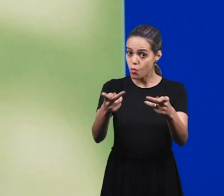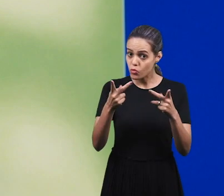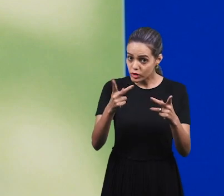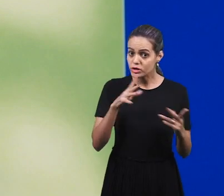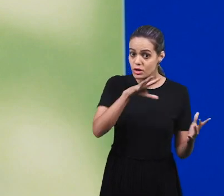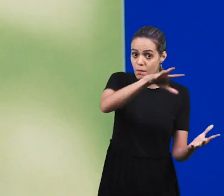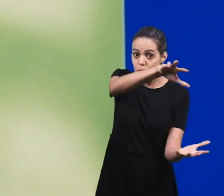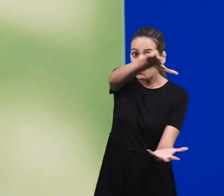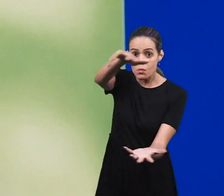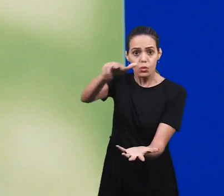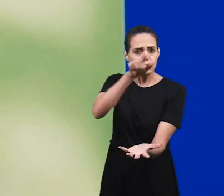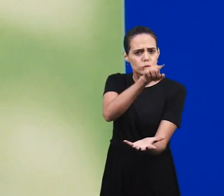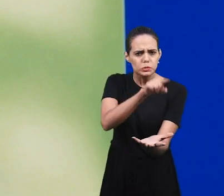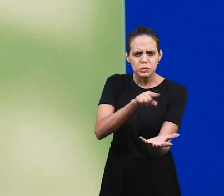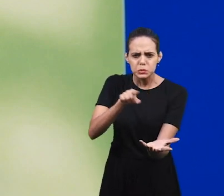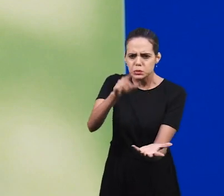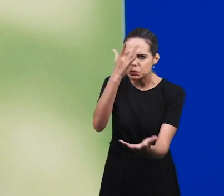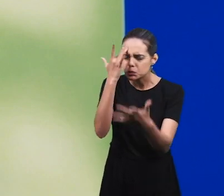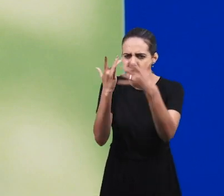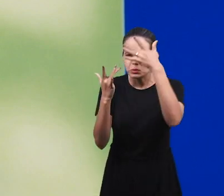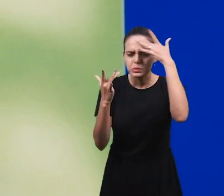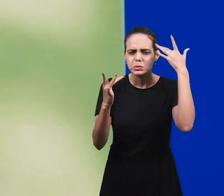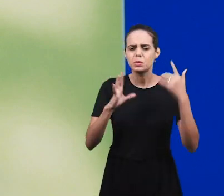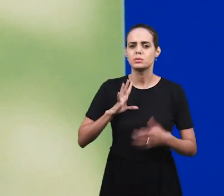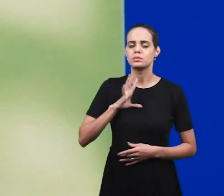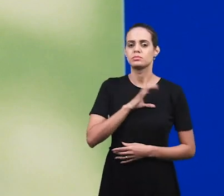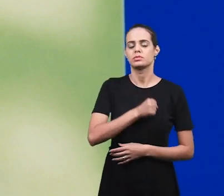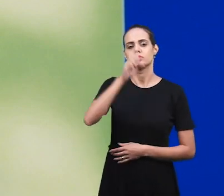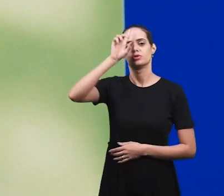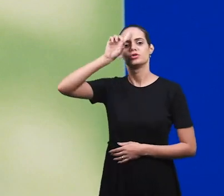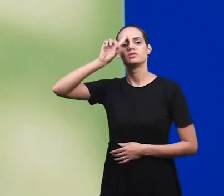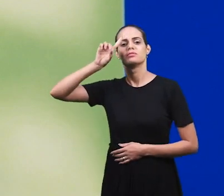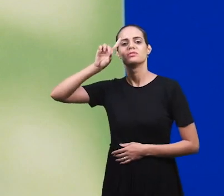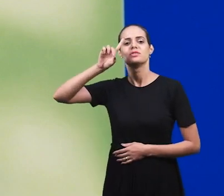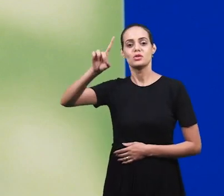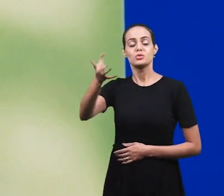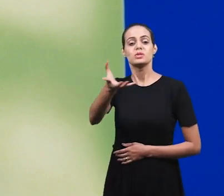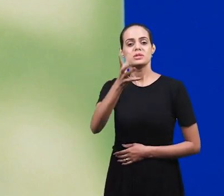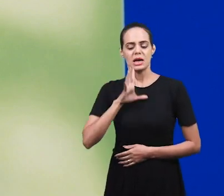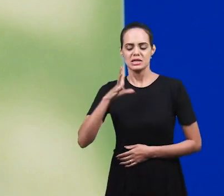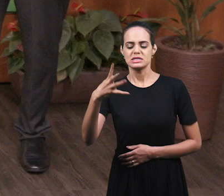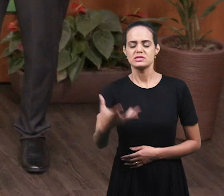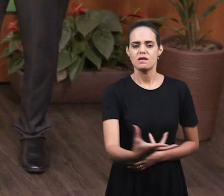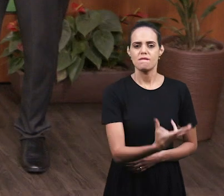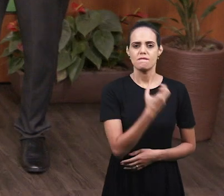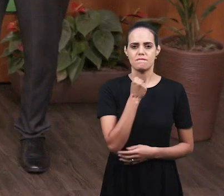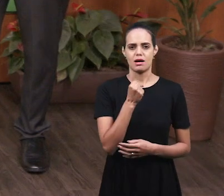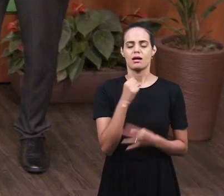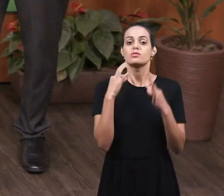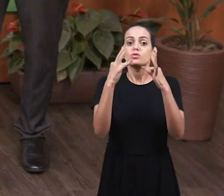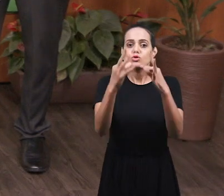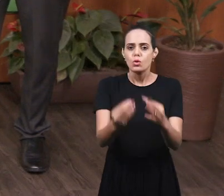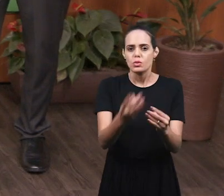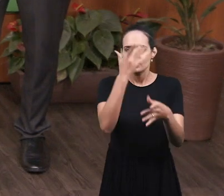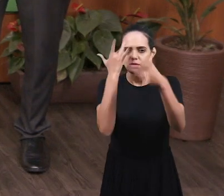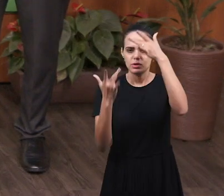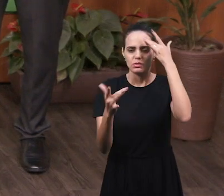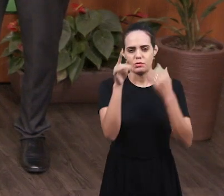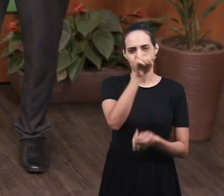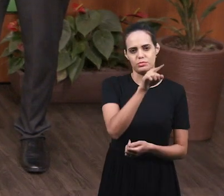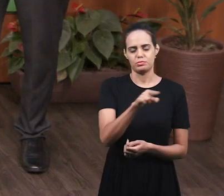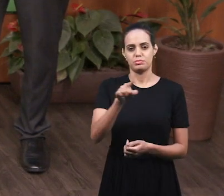l'invitation s'adresse à tous. L'amour de Dieu touche à tous. La porte était